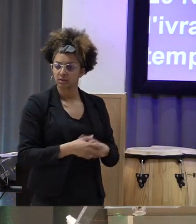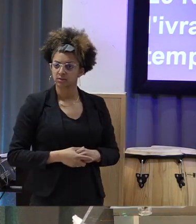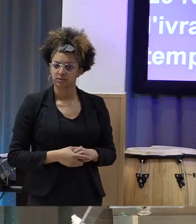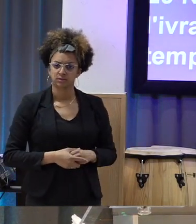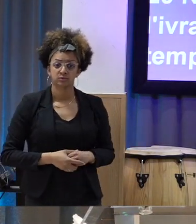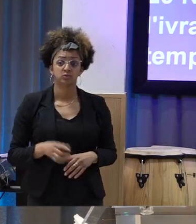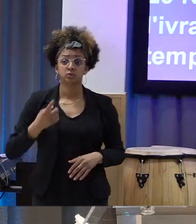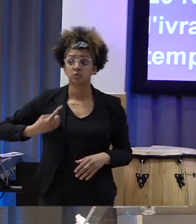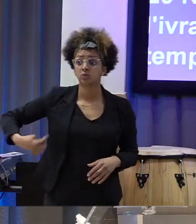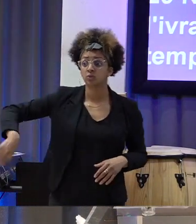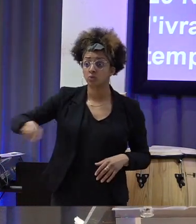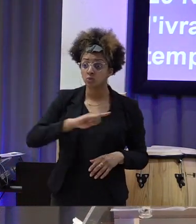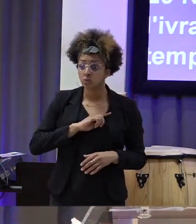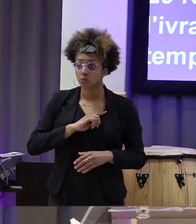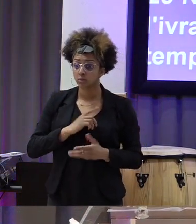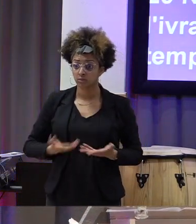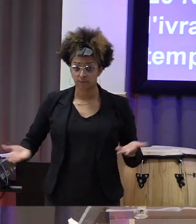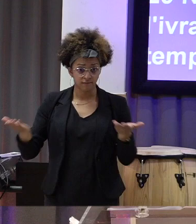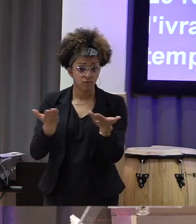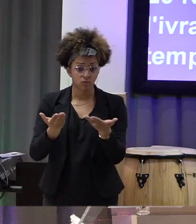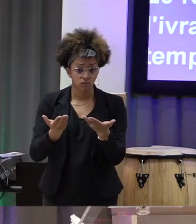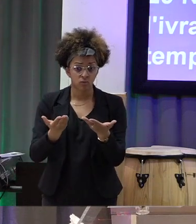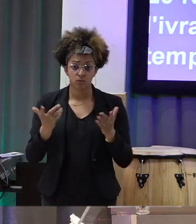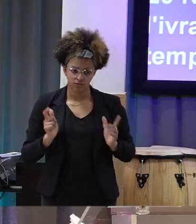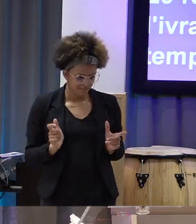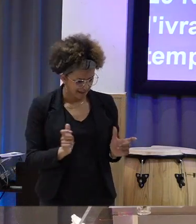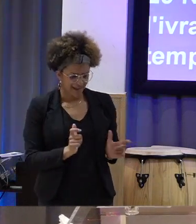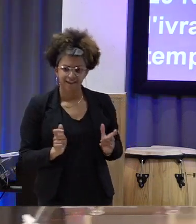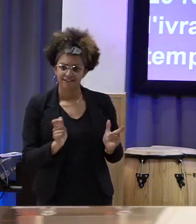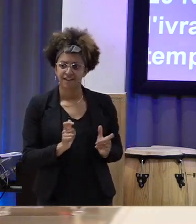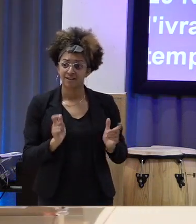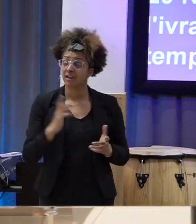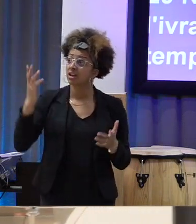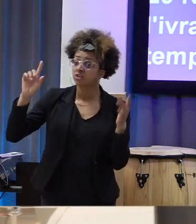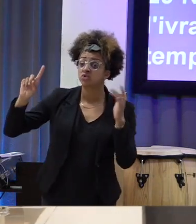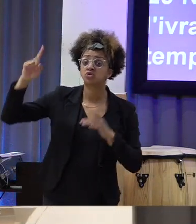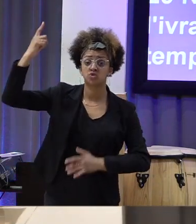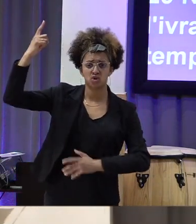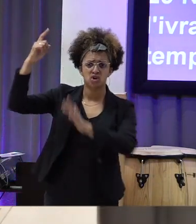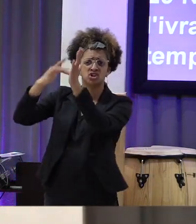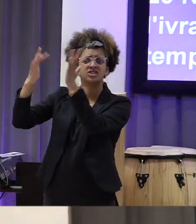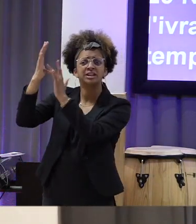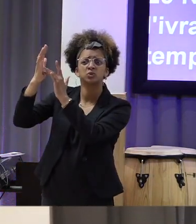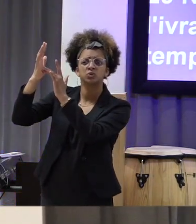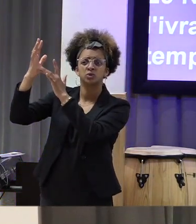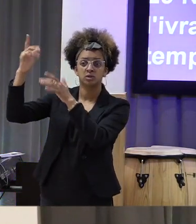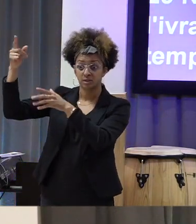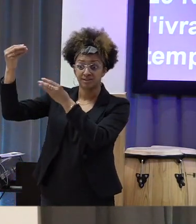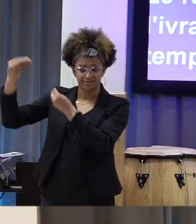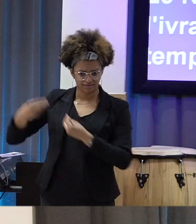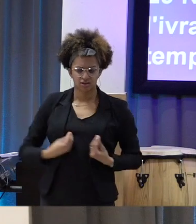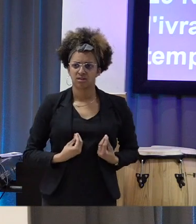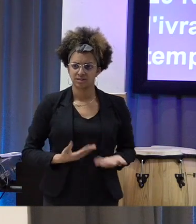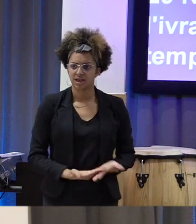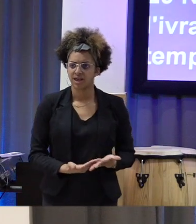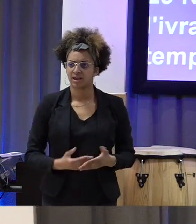Nous sommes ces garde-fous que l'Éternel, Dieu, en Jésus-Christ, a établis.